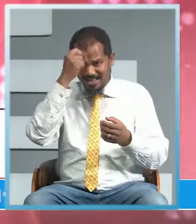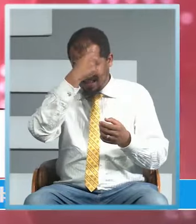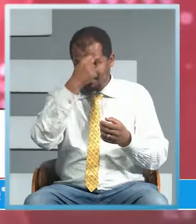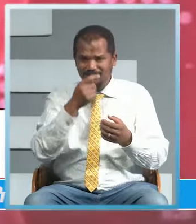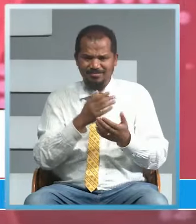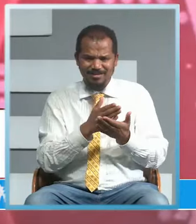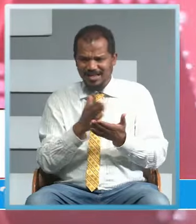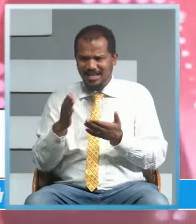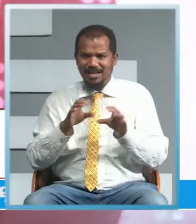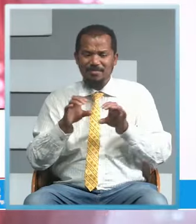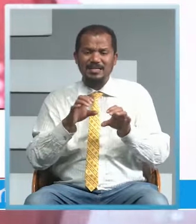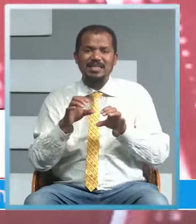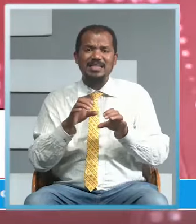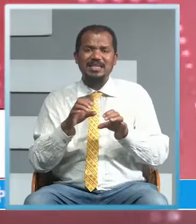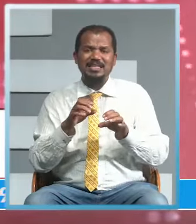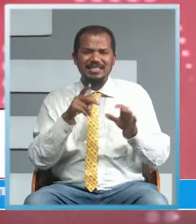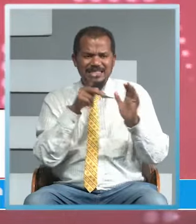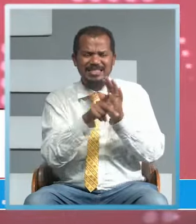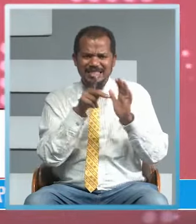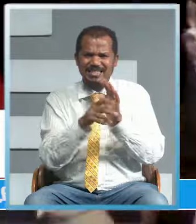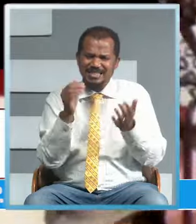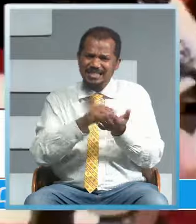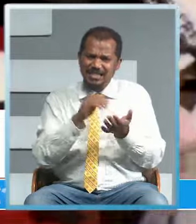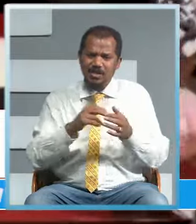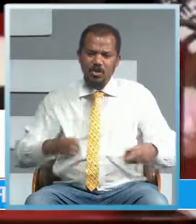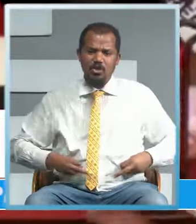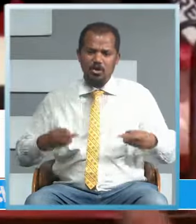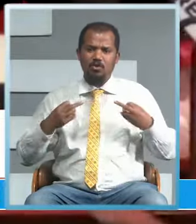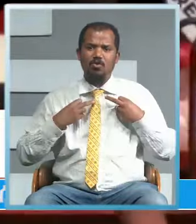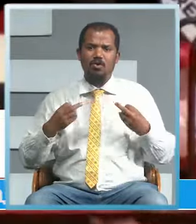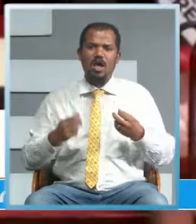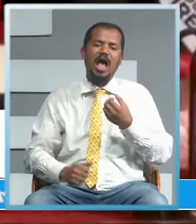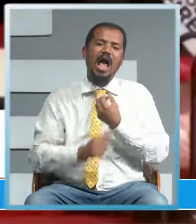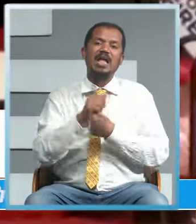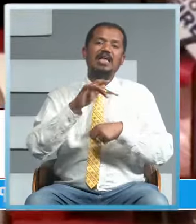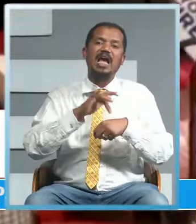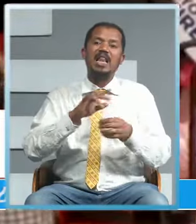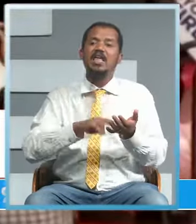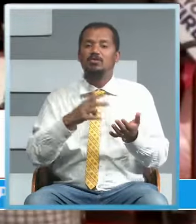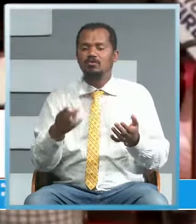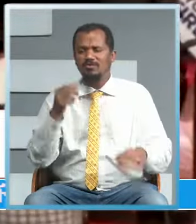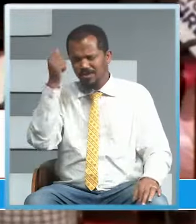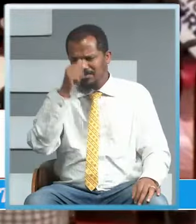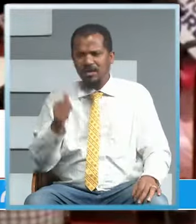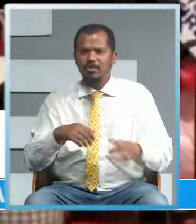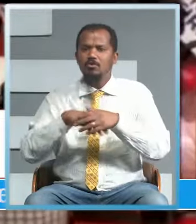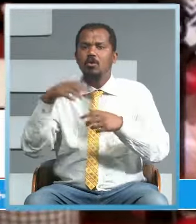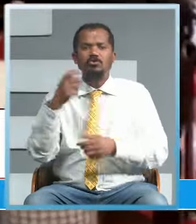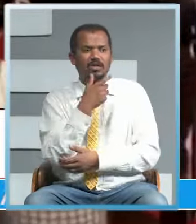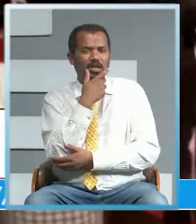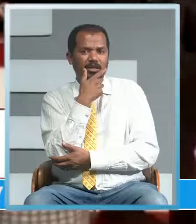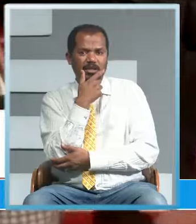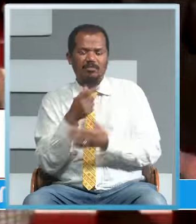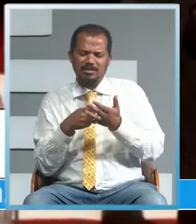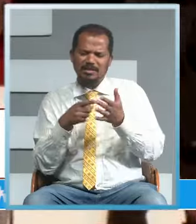አስተያየት ትራምፕ ገለል ለማድረግ ከተደረጉ ተደጋጋሚ ሙከራዎች በኋላ ሕይወታቸው አደጋ ላይ እንደወደቀ ለማንኛውም